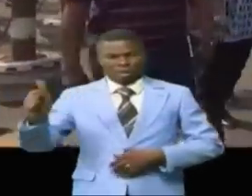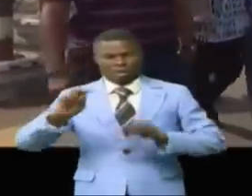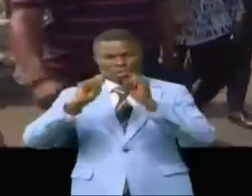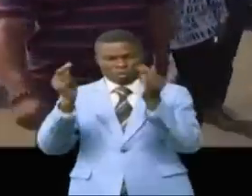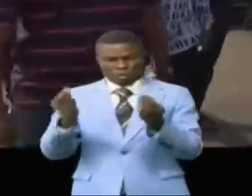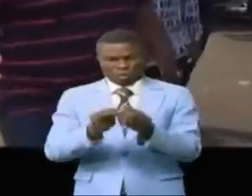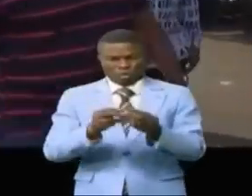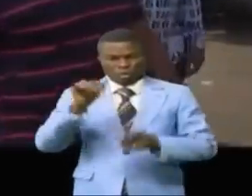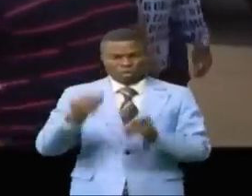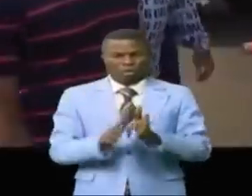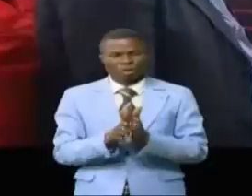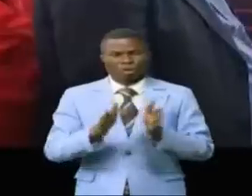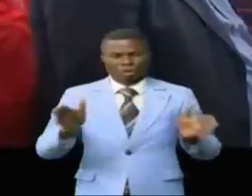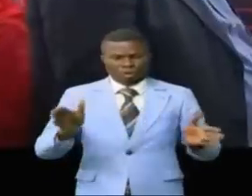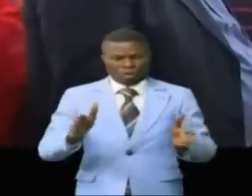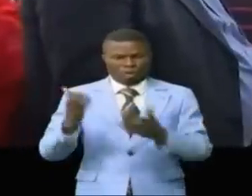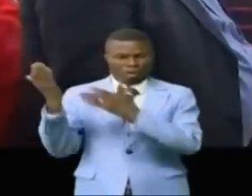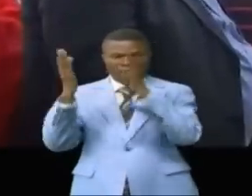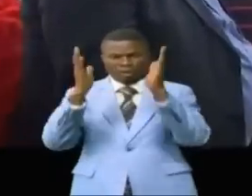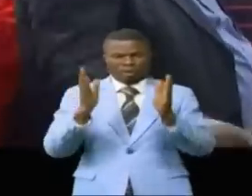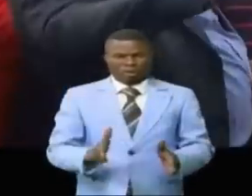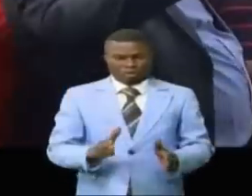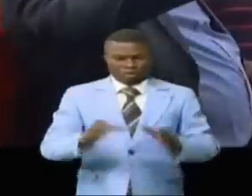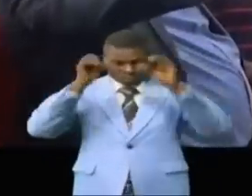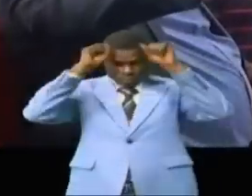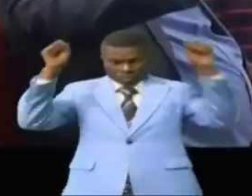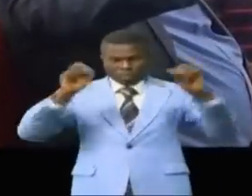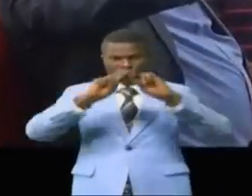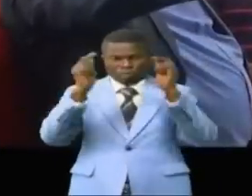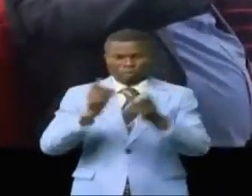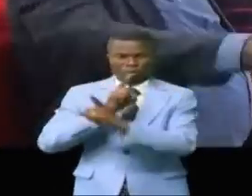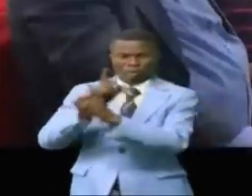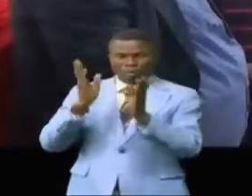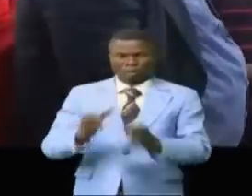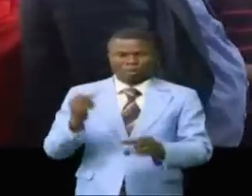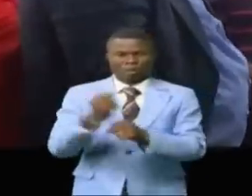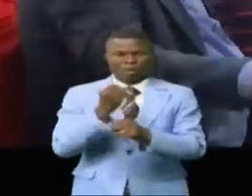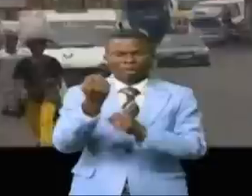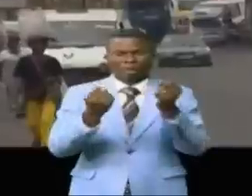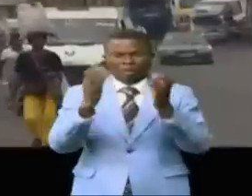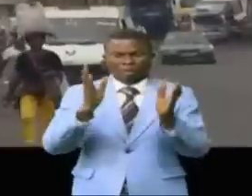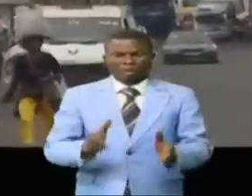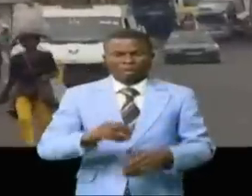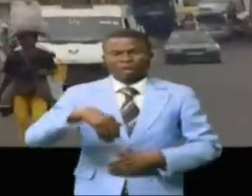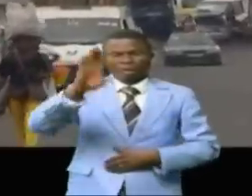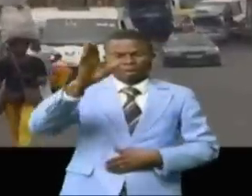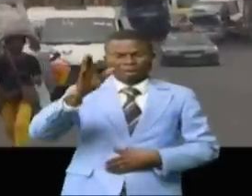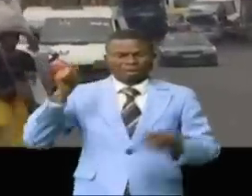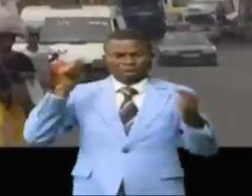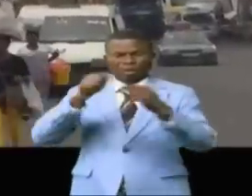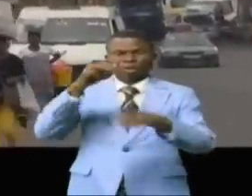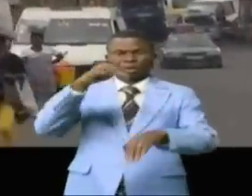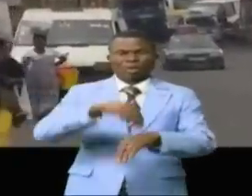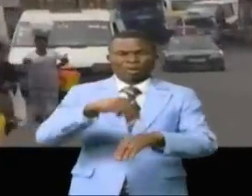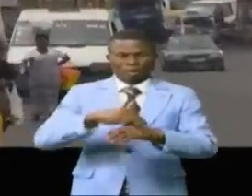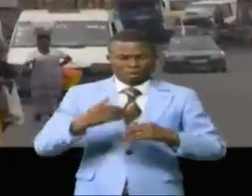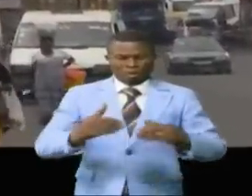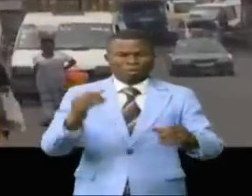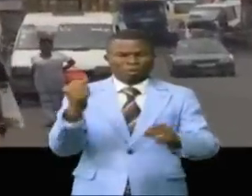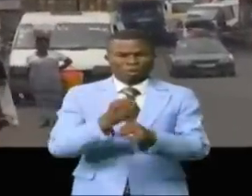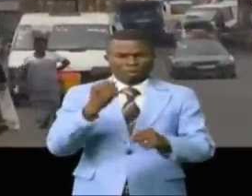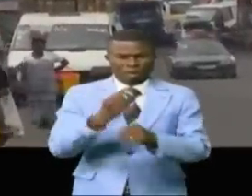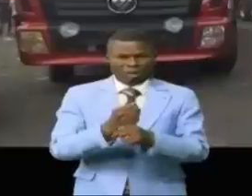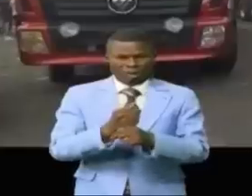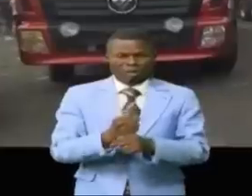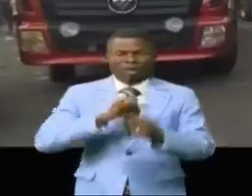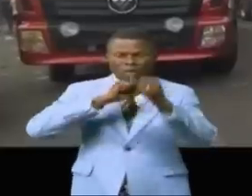conduite par le secrétaire général au transport et le président de l'intersyndicale professionnelle, a pris la direction de Matadi pour continuer le travail de